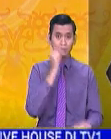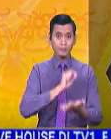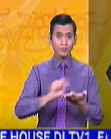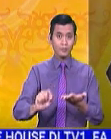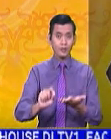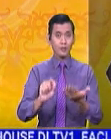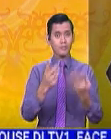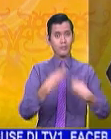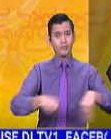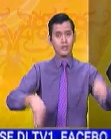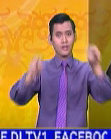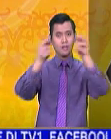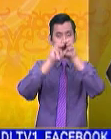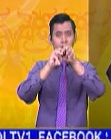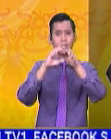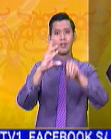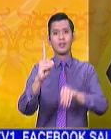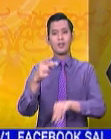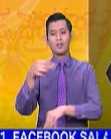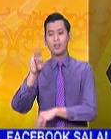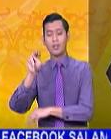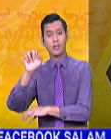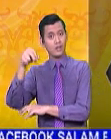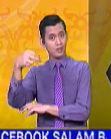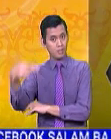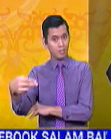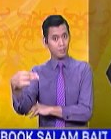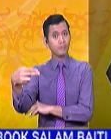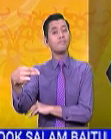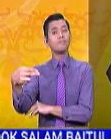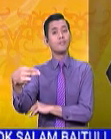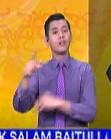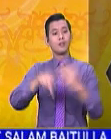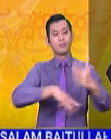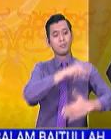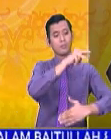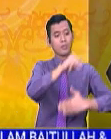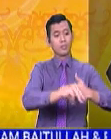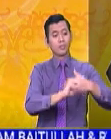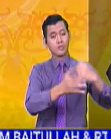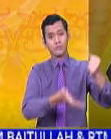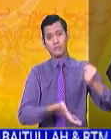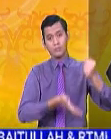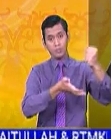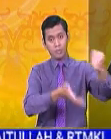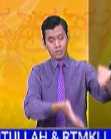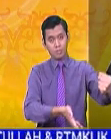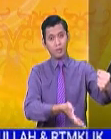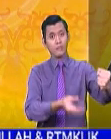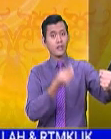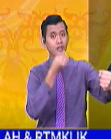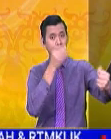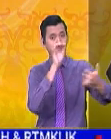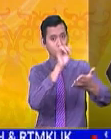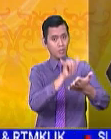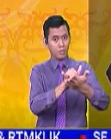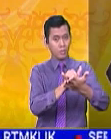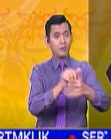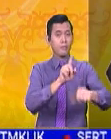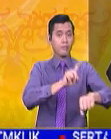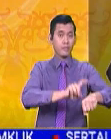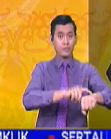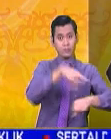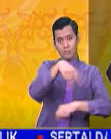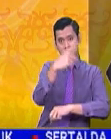Masjid Darul Hana aznur Ghazi Yanti Aziz program bantuan itu dilakukan sejak perintah kaulan pergerakan